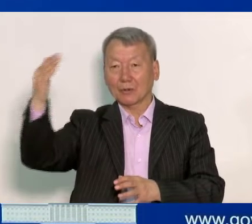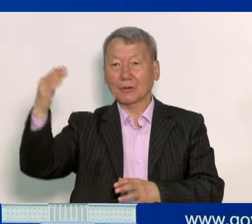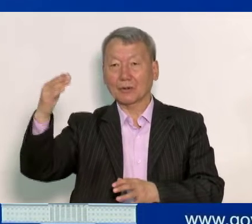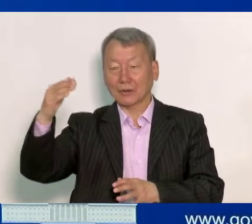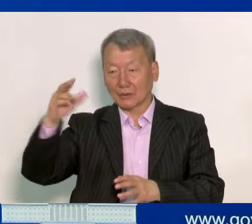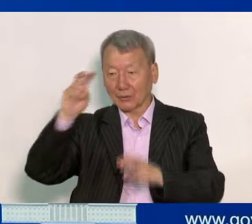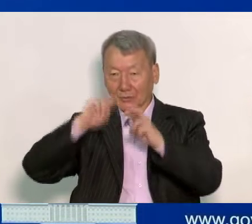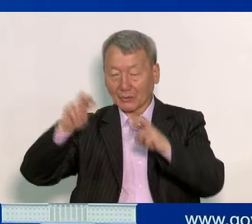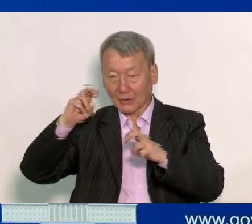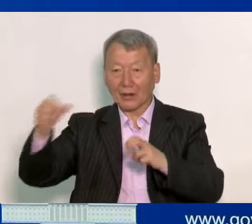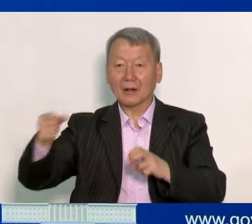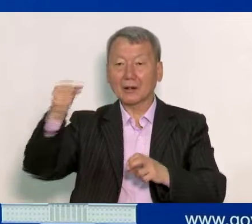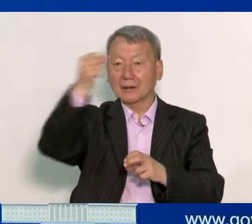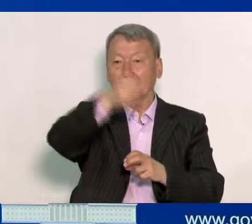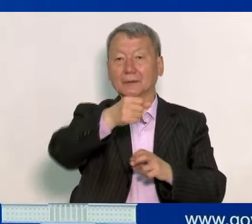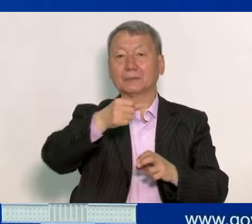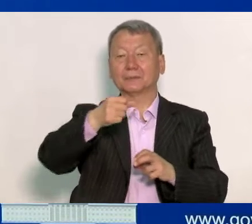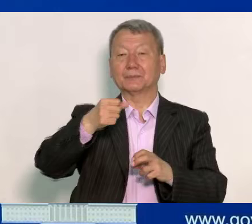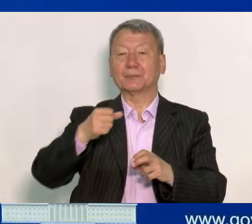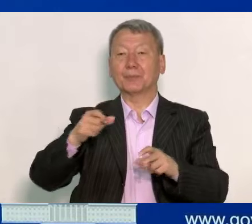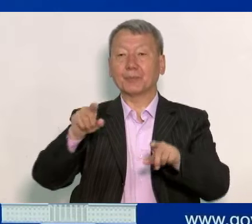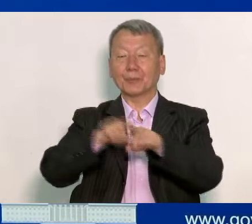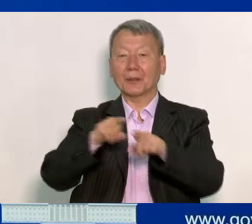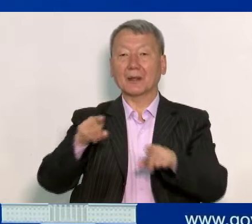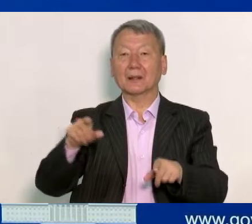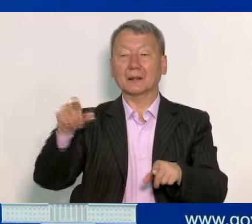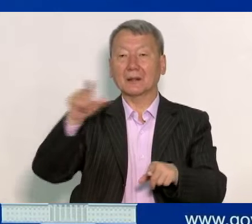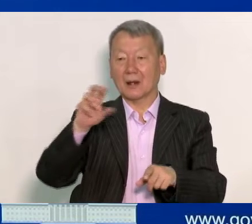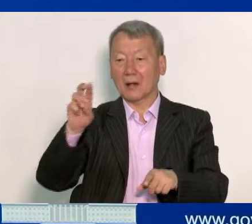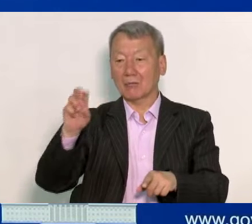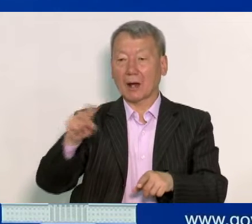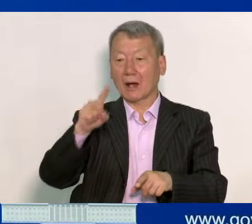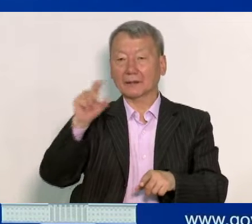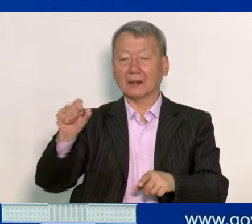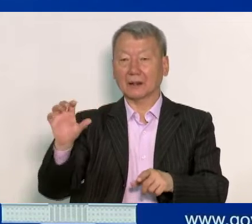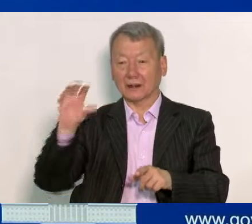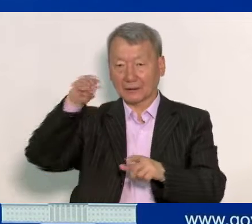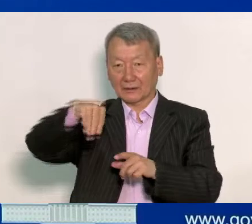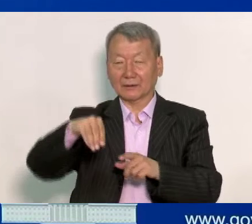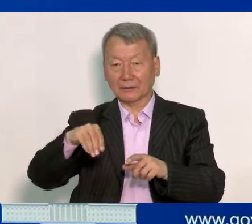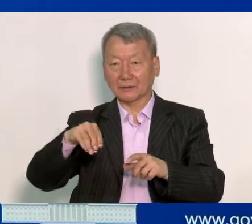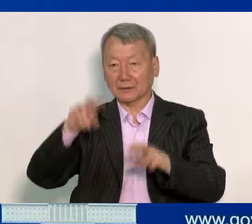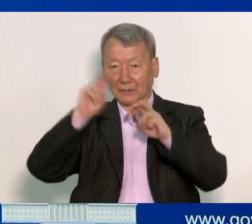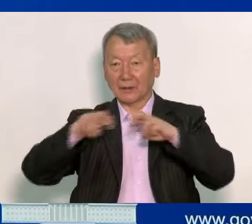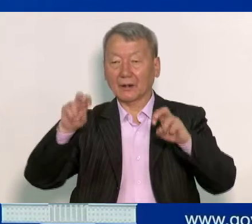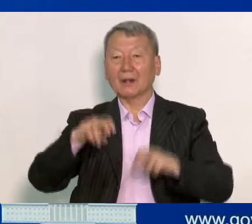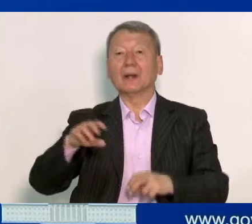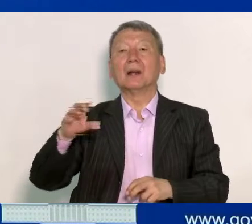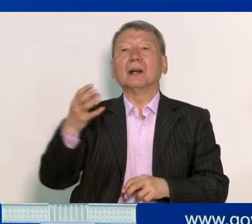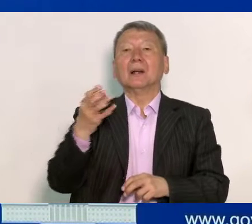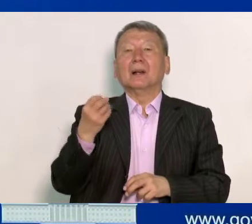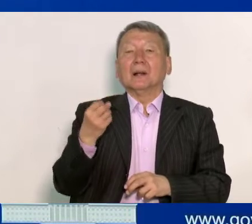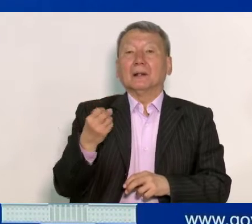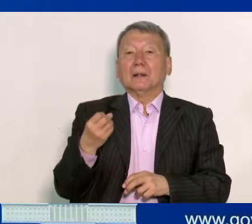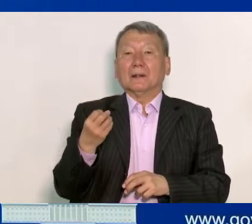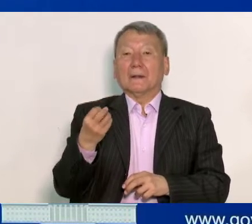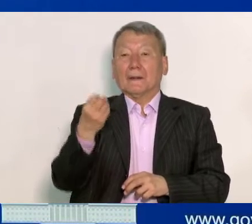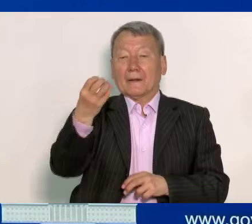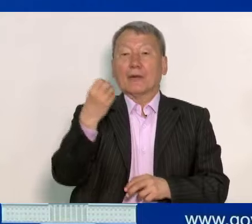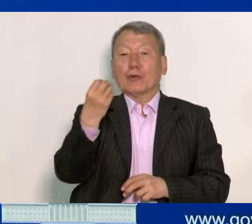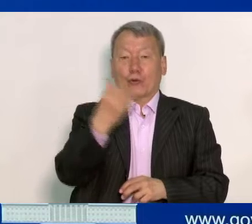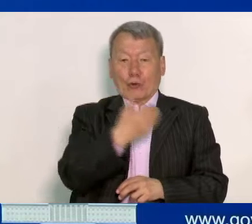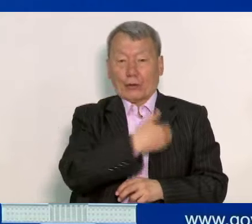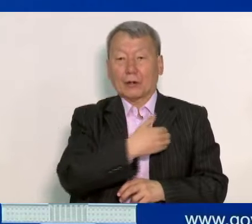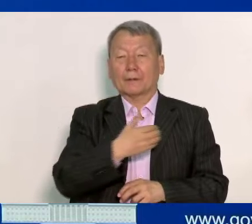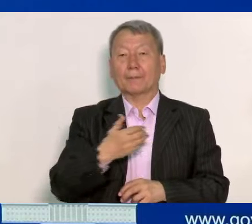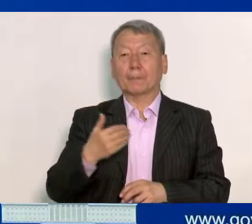каттоодон өтүп бирдиктүү жанагы базага киргизилди да. Анан мындан